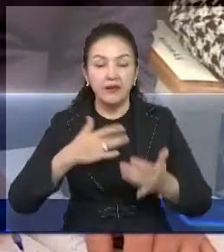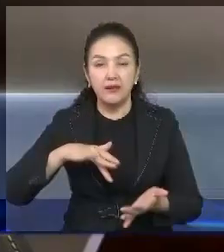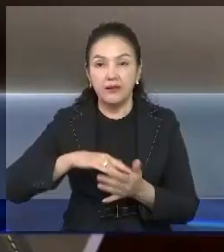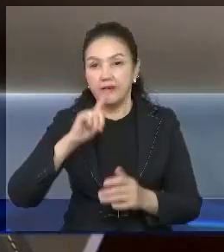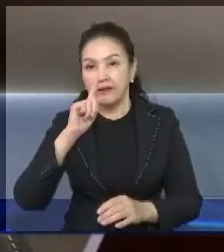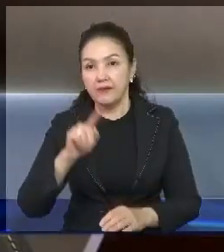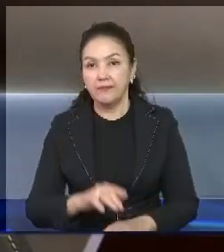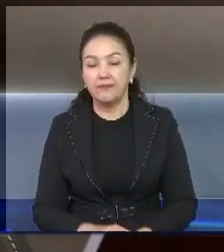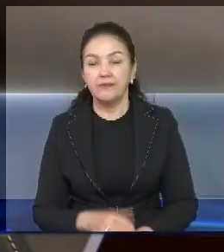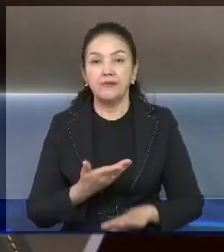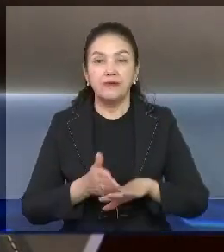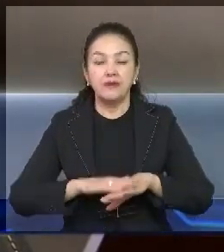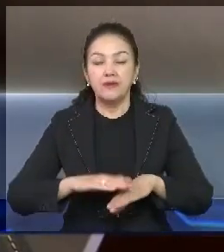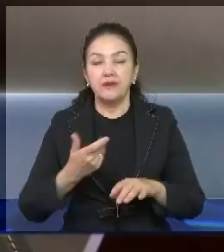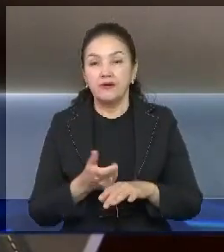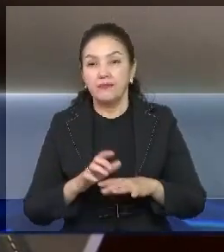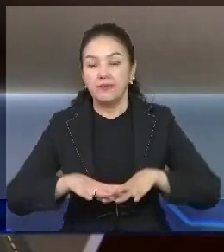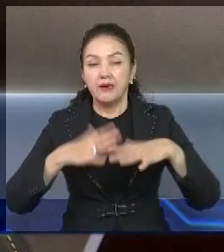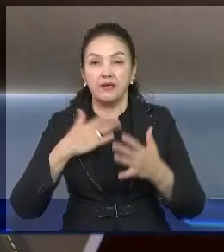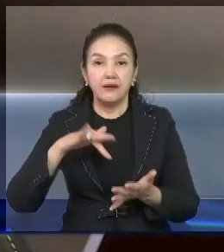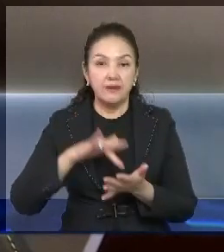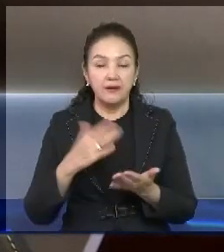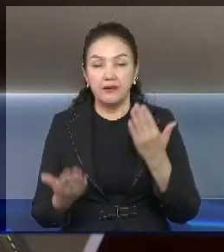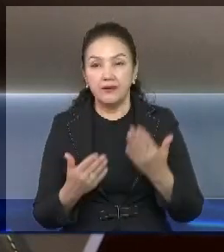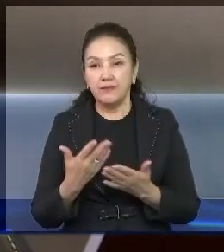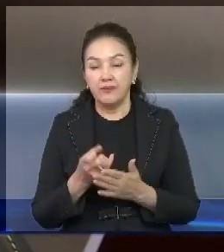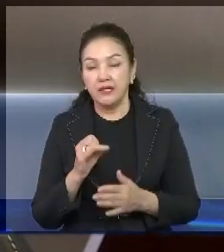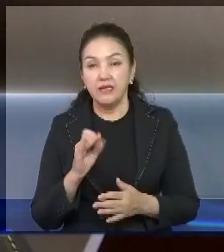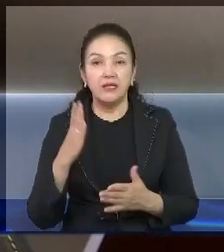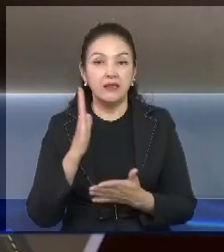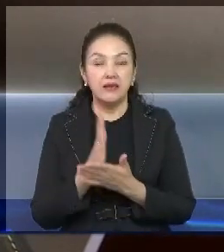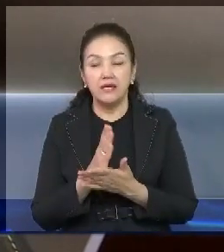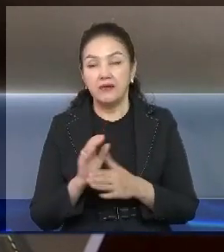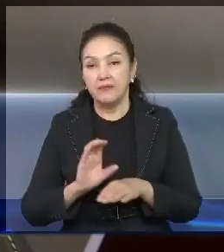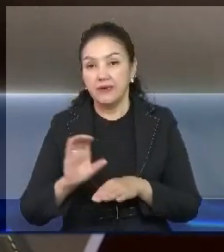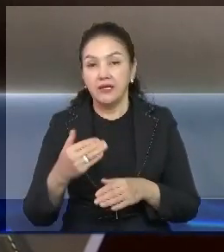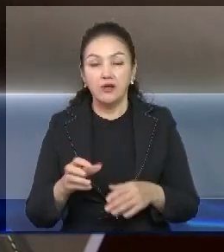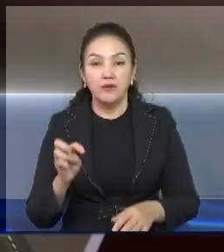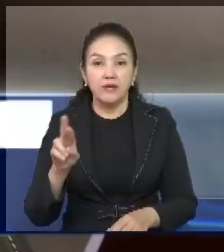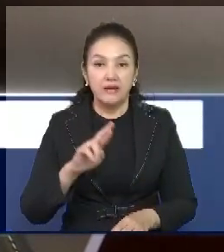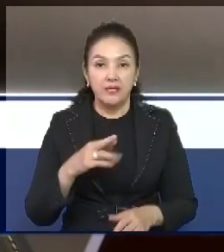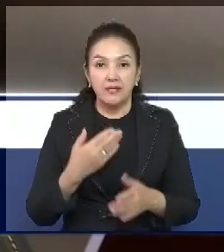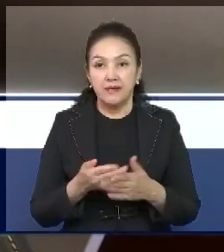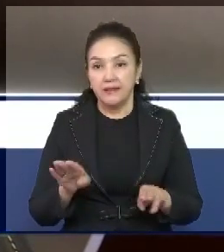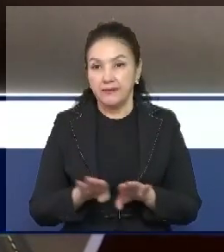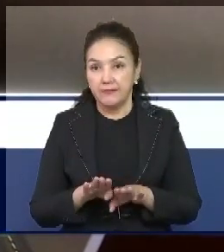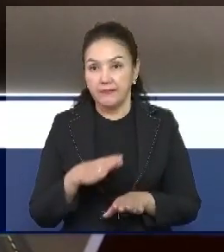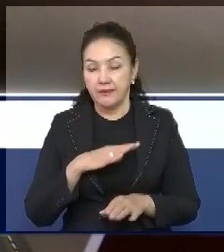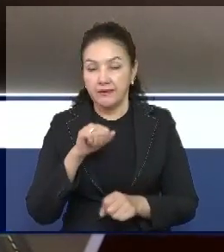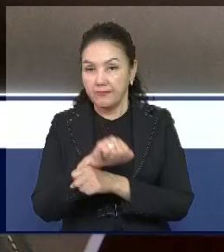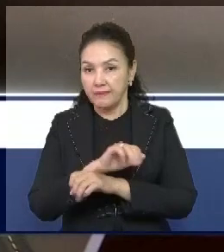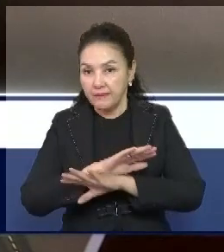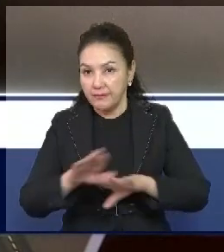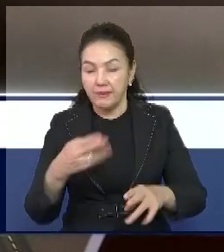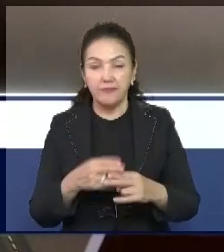окраин нагрузка очень большая на город сейчас идет если майнинговая есть иммиграционная урбанизация этот процесс мы не